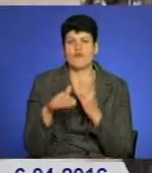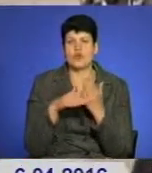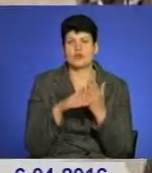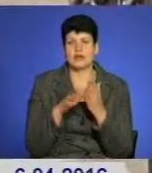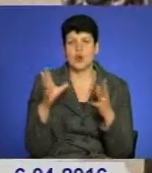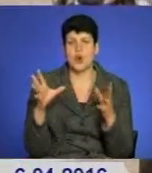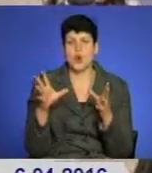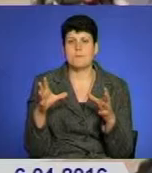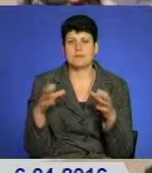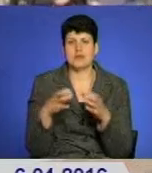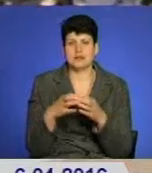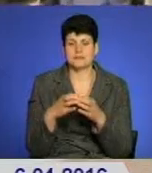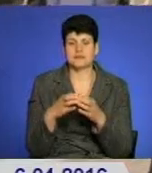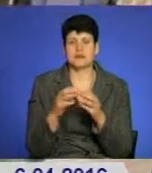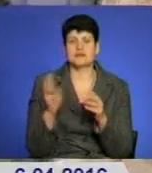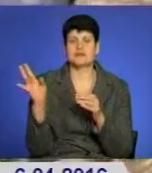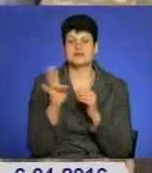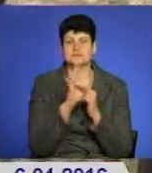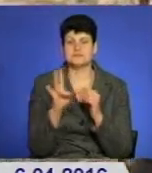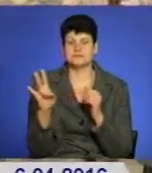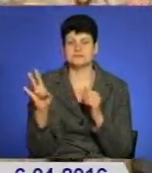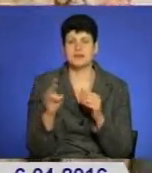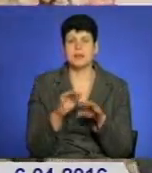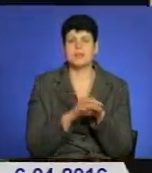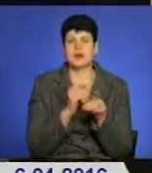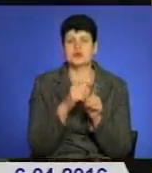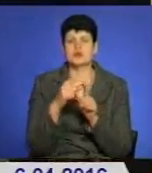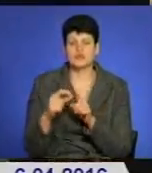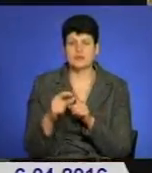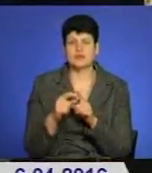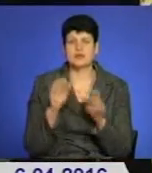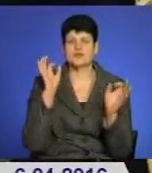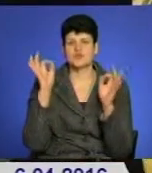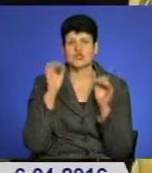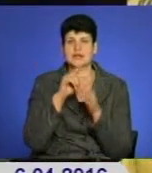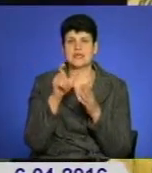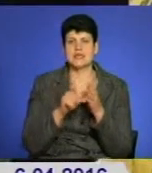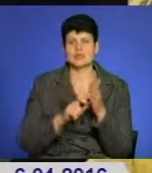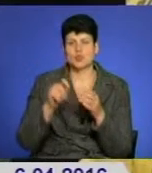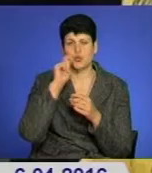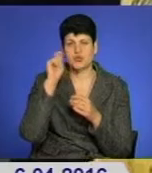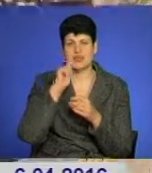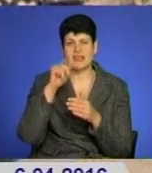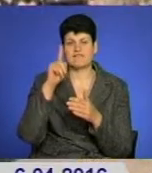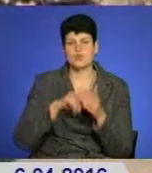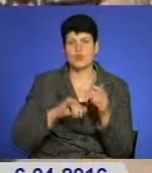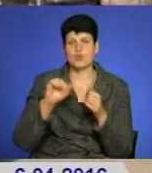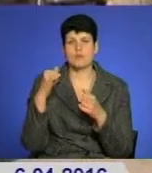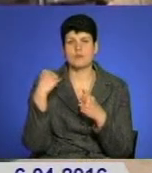об'єднуватися. Духівники благословили волонтерів на щасливу дорогу і традиційно звучить гімн України як віра у перемогу.